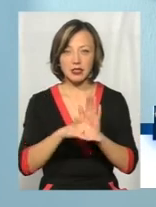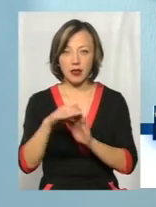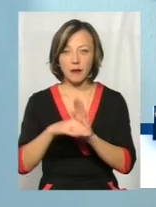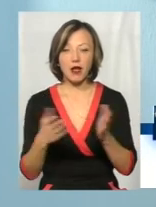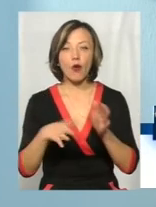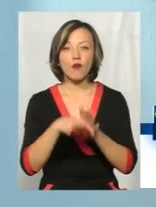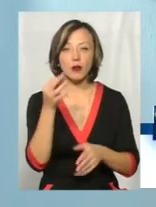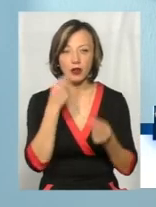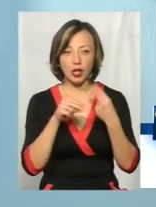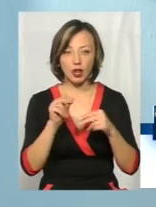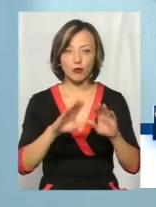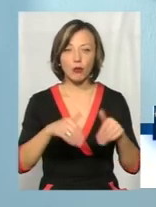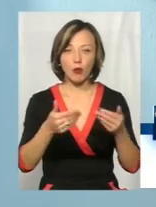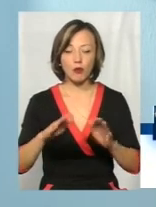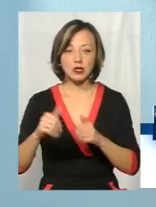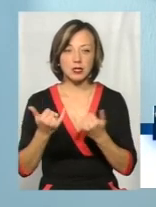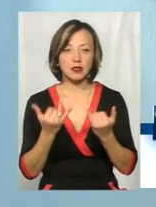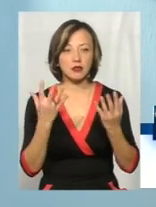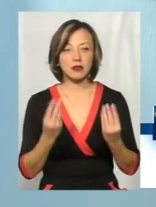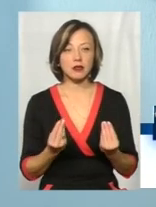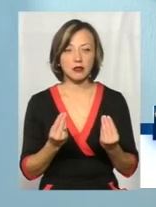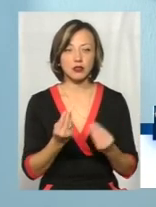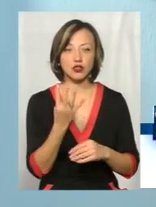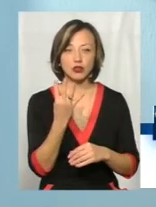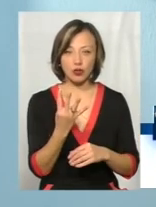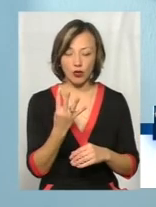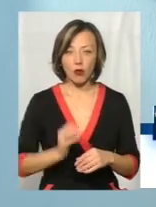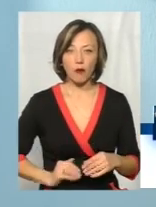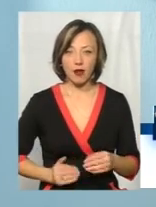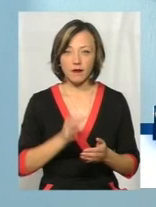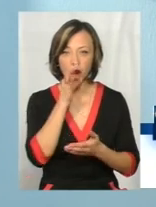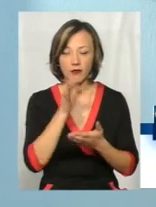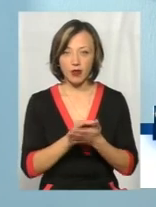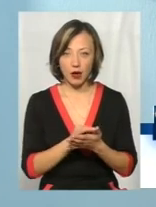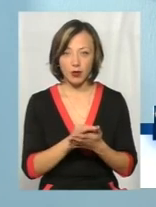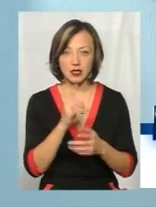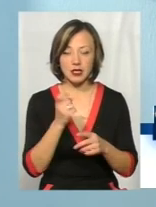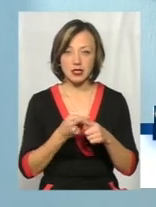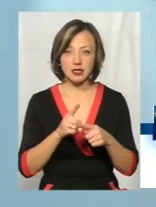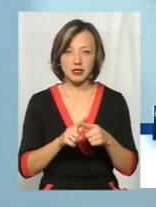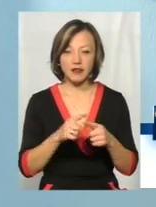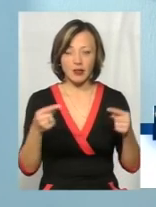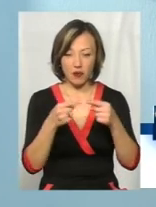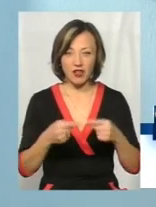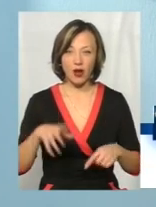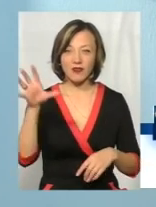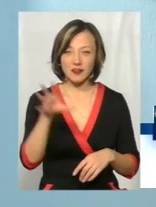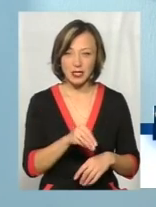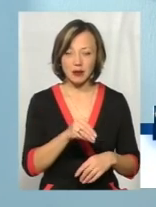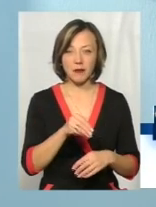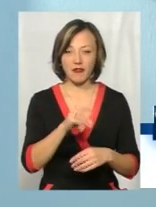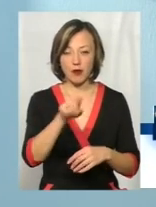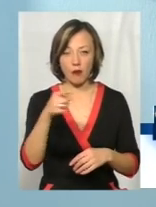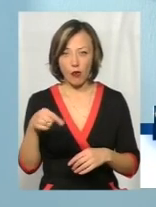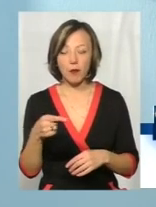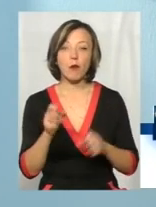краще вибрати. Тому що пропозиції на даний час є від 4 компаній, які відповідають всім вимогам.